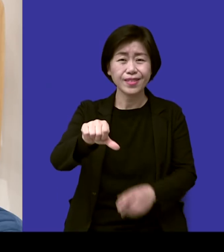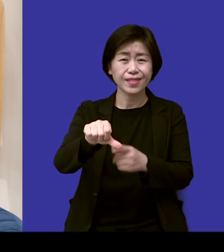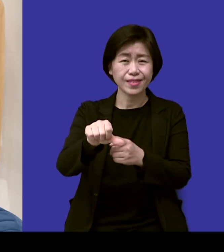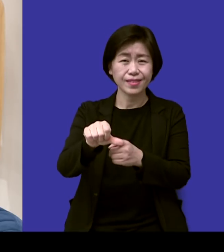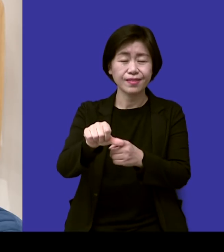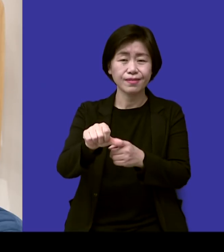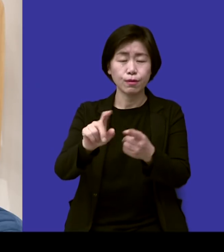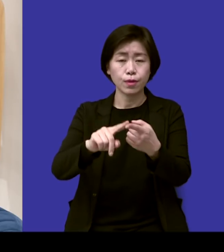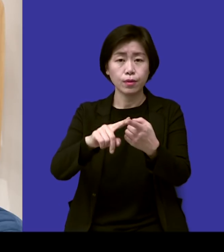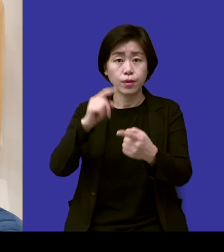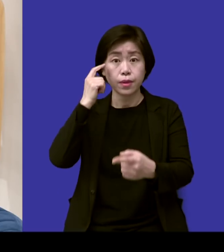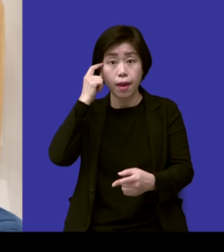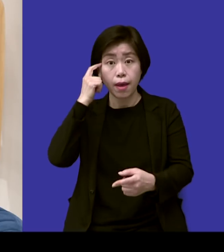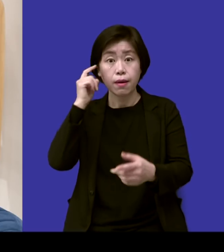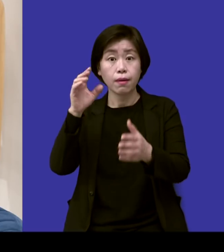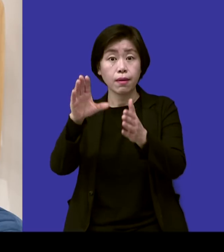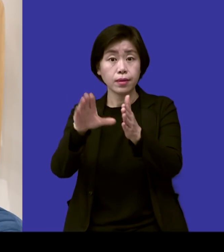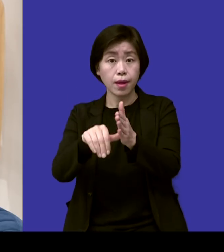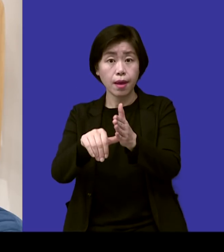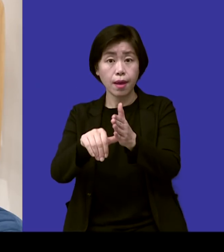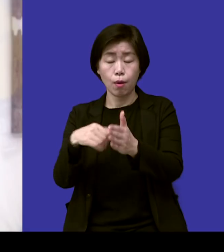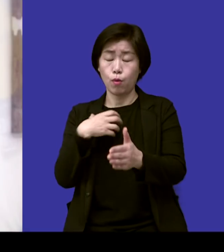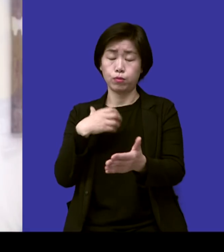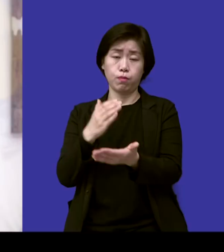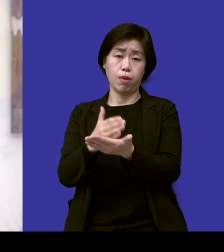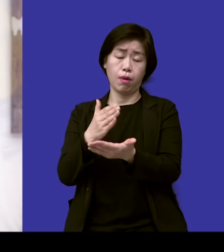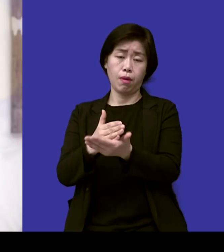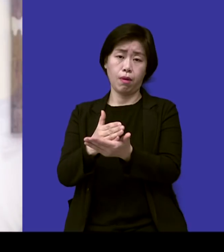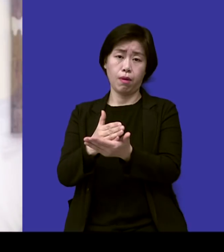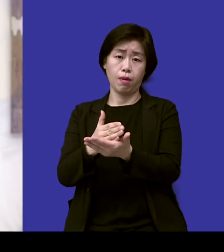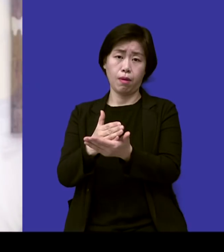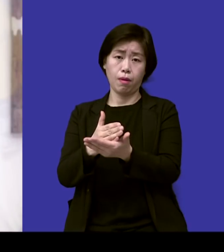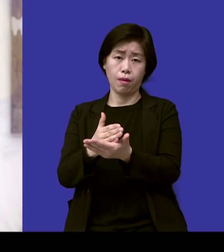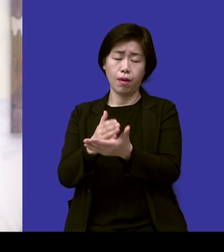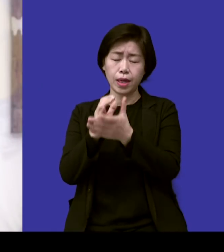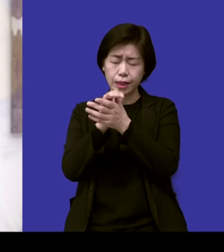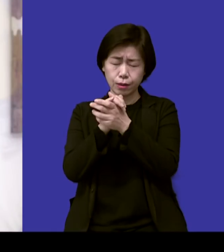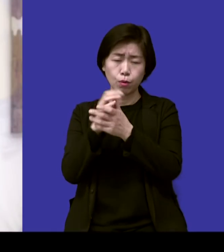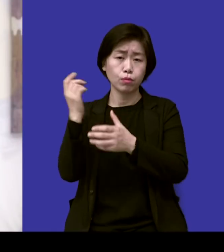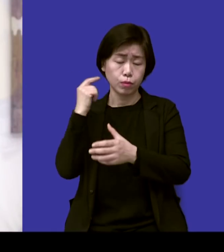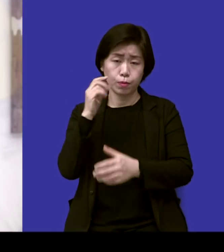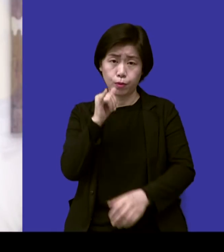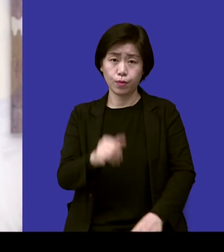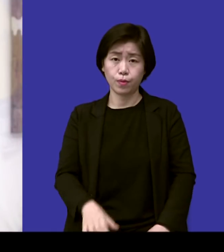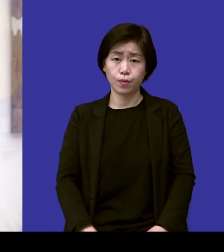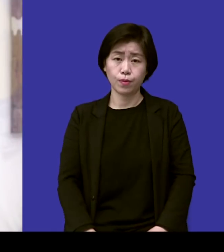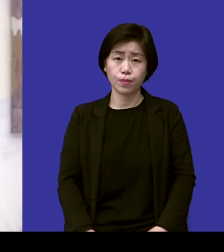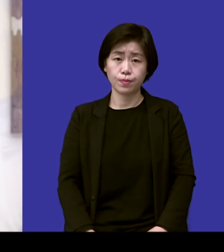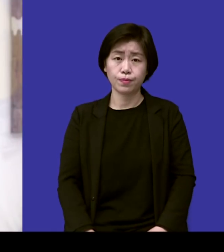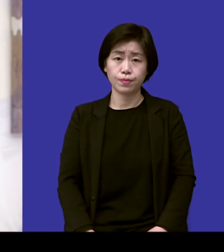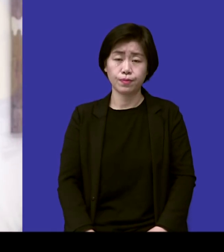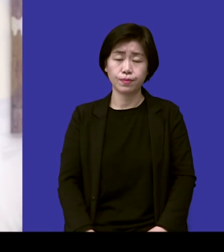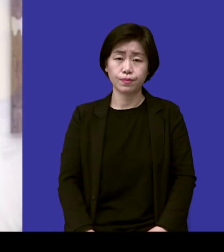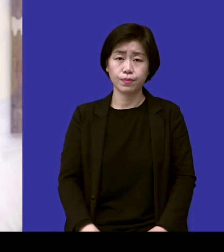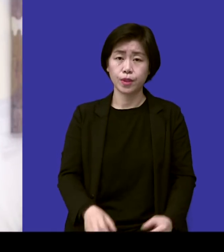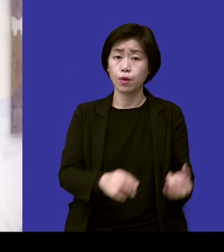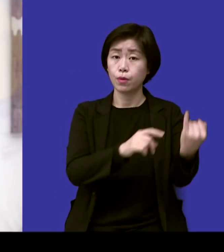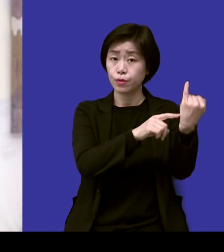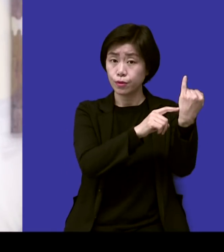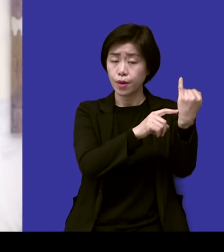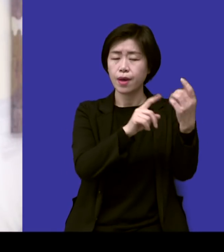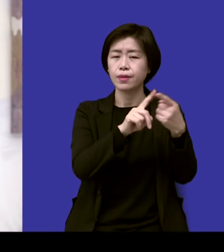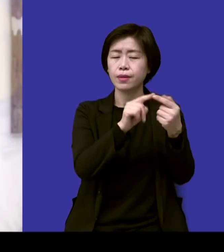주시거든요. 아, 그래요? 근데 큰 누나 기도를 하면 선우로 인해서 큰 누나의 그 하나님에 대한 믿음